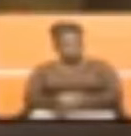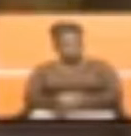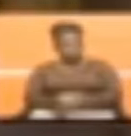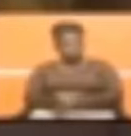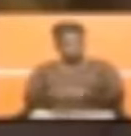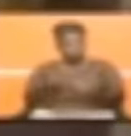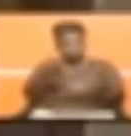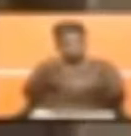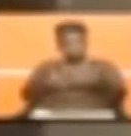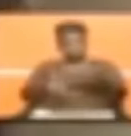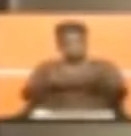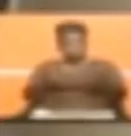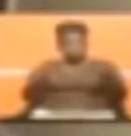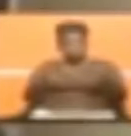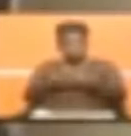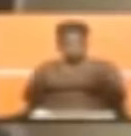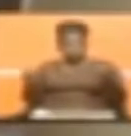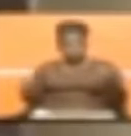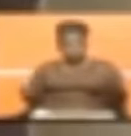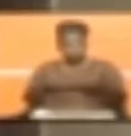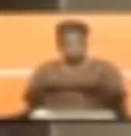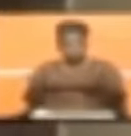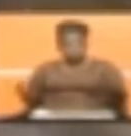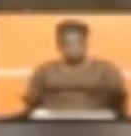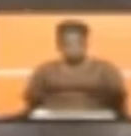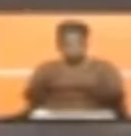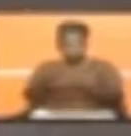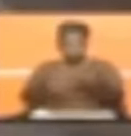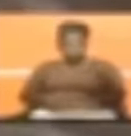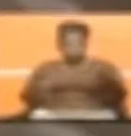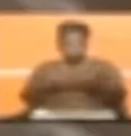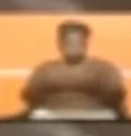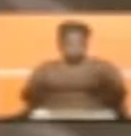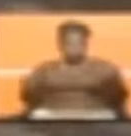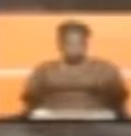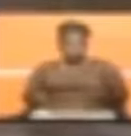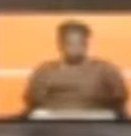Bwana bete chumbali na tumia bocho muliro ni basalo rujina ruvamo